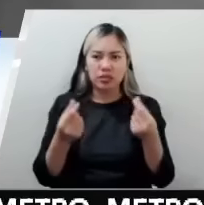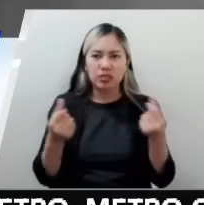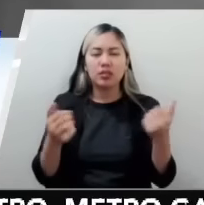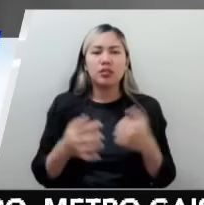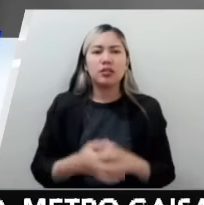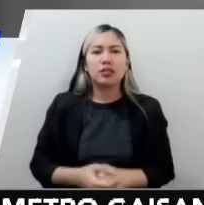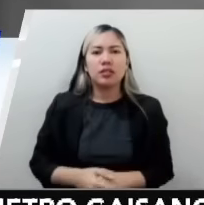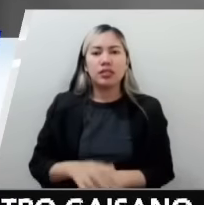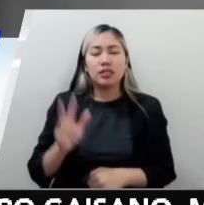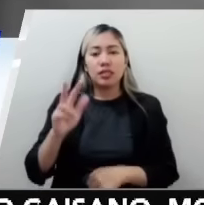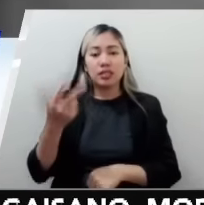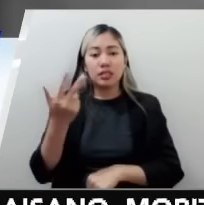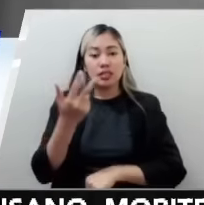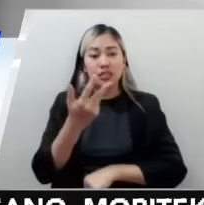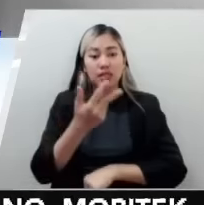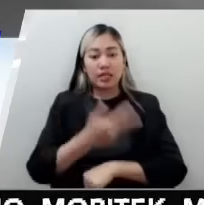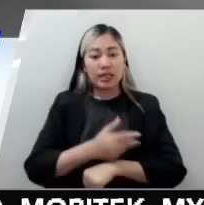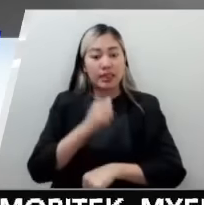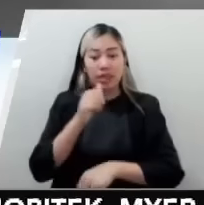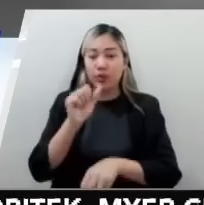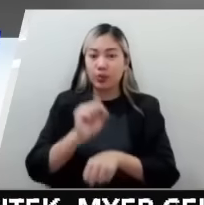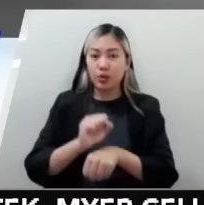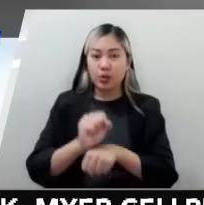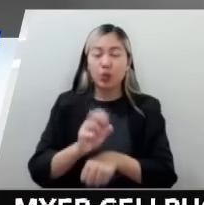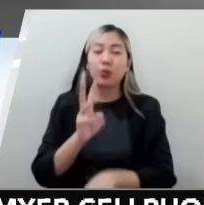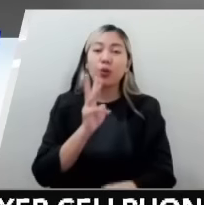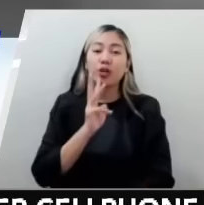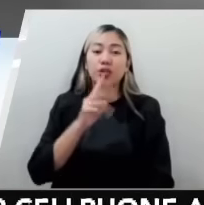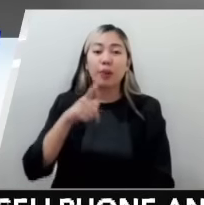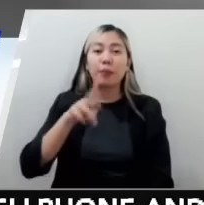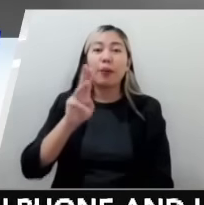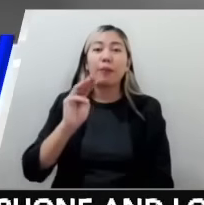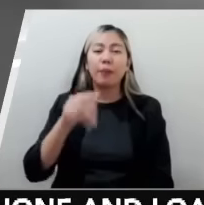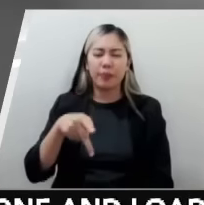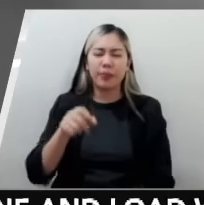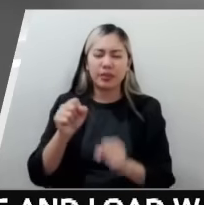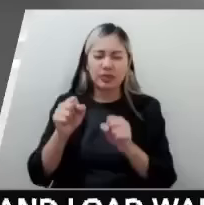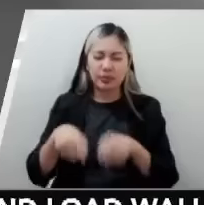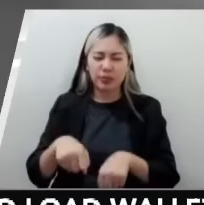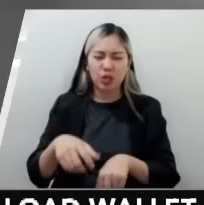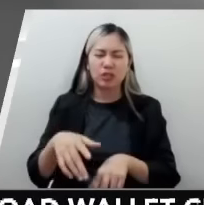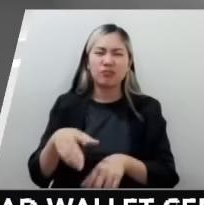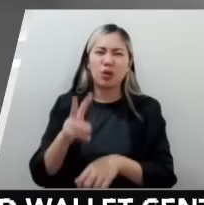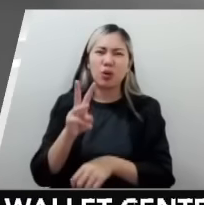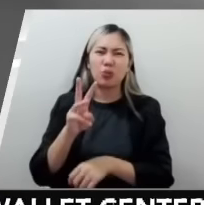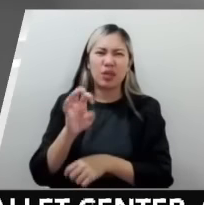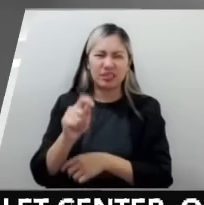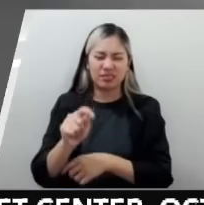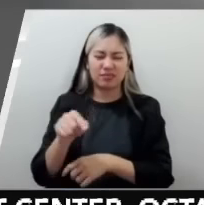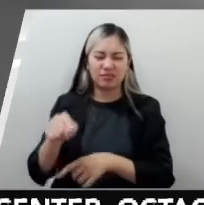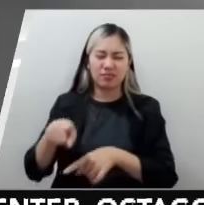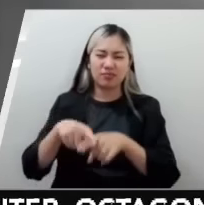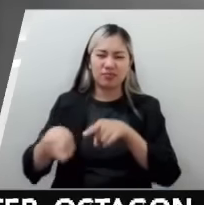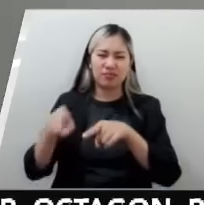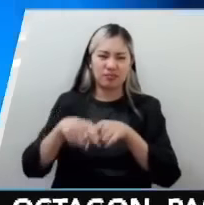gumagana ang water pump at posibleng nabasa ang linya ng kuryente dahil sa pag-uulan na hatid ng bagyong